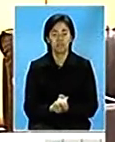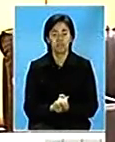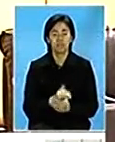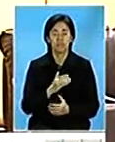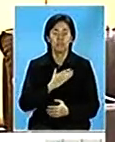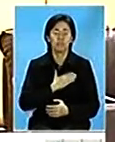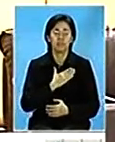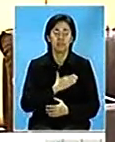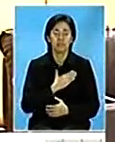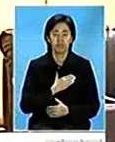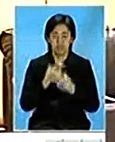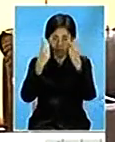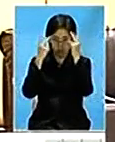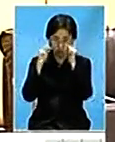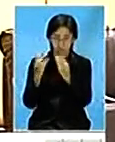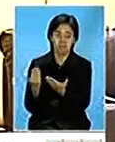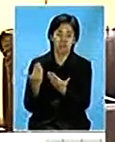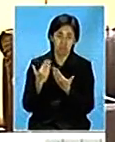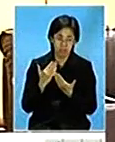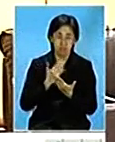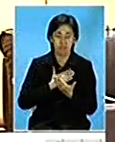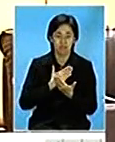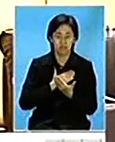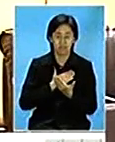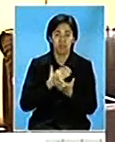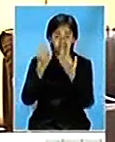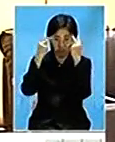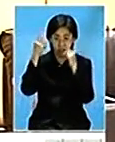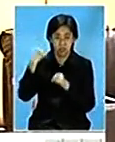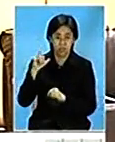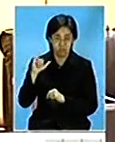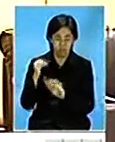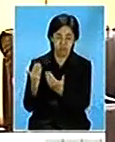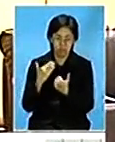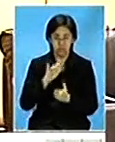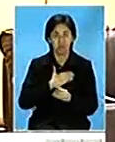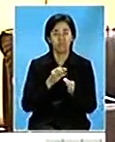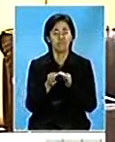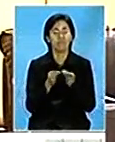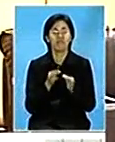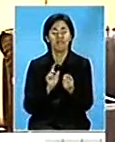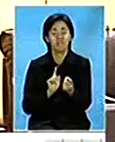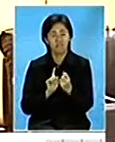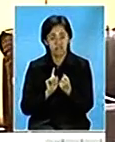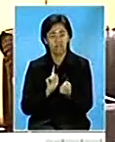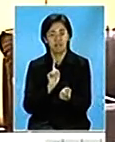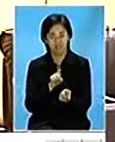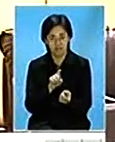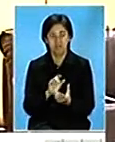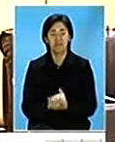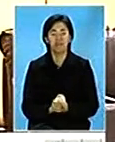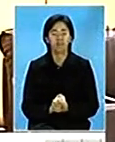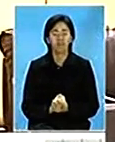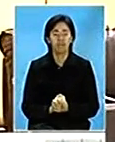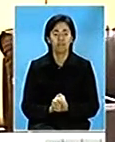ายจากพระท่านนายกรัฐมนตรียิ่งลักษณ์ชินวัตรให้เป็นผู้ตอบกระทู้ถามในเรื่